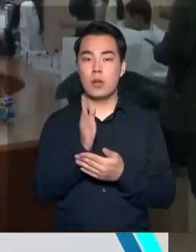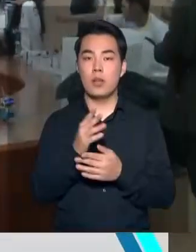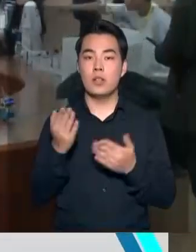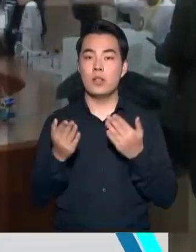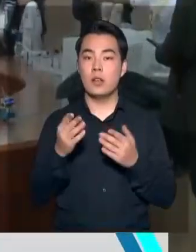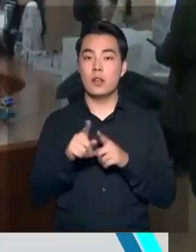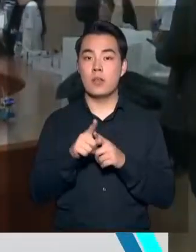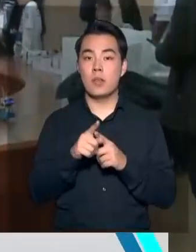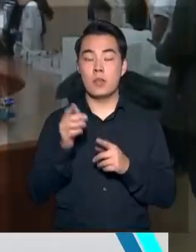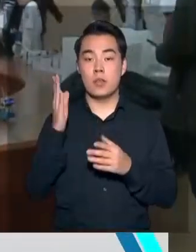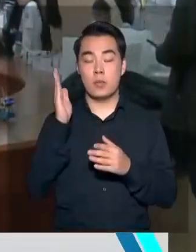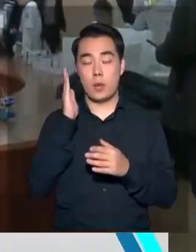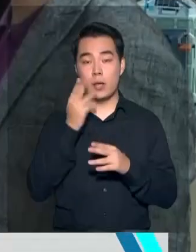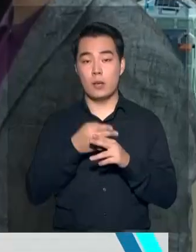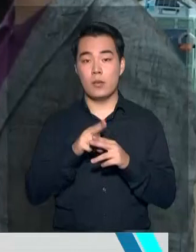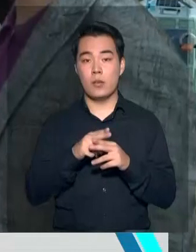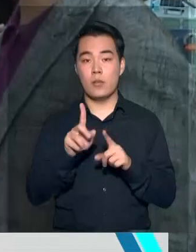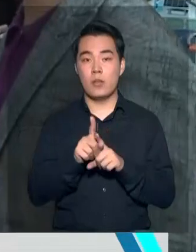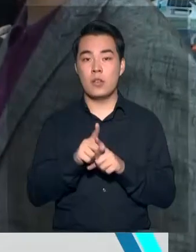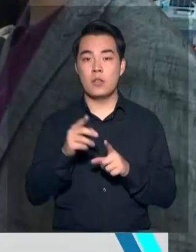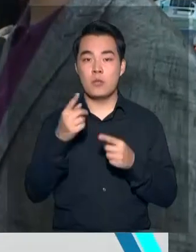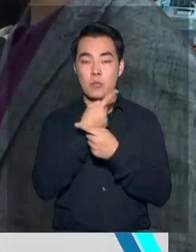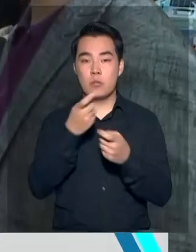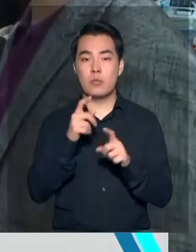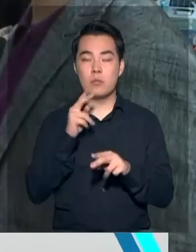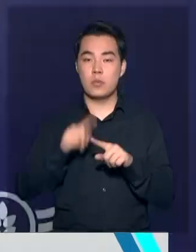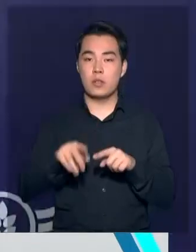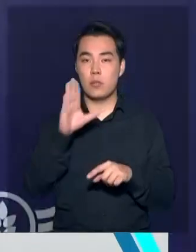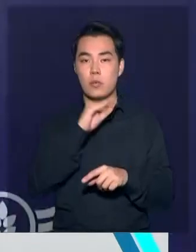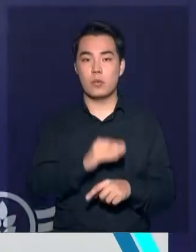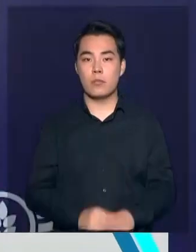только водитель начнет засыпать, аппарат буквально бьет тревогу.